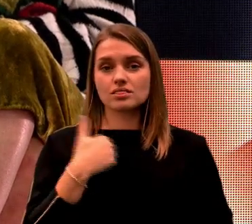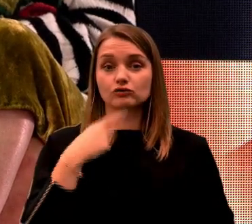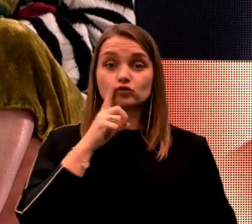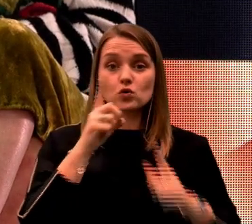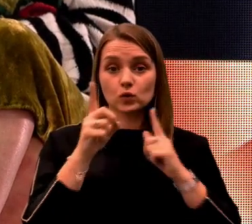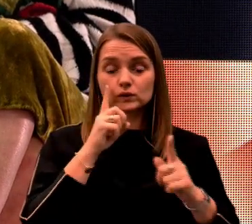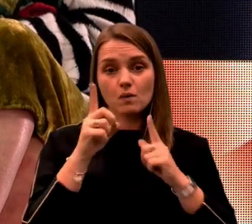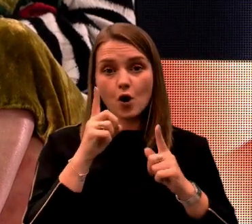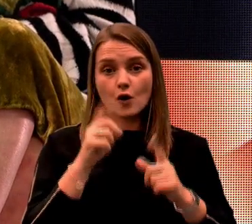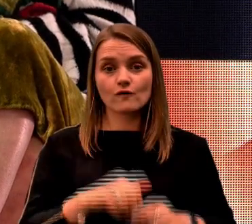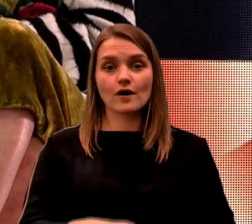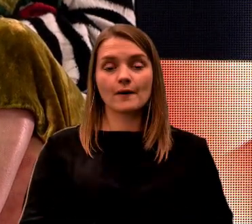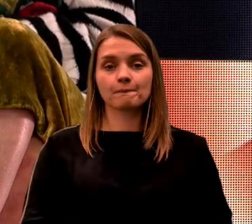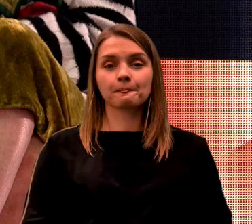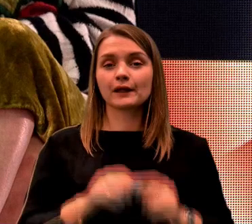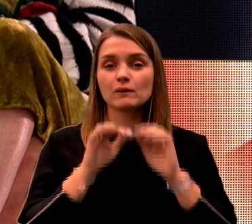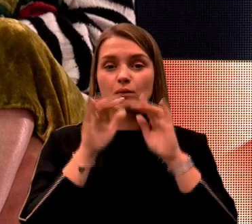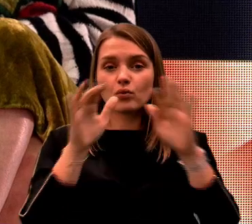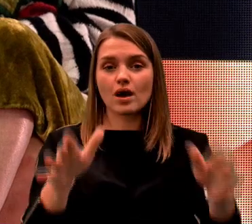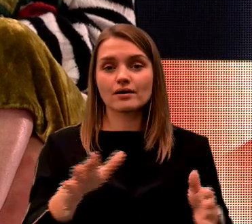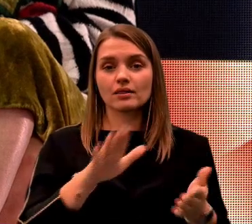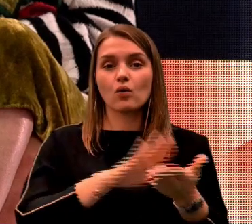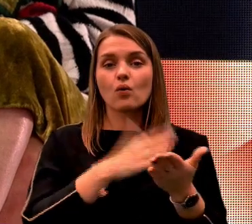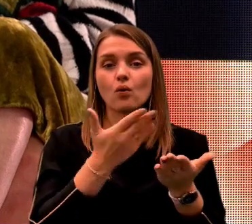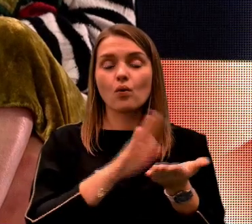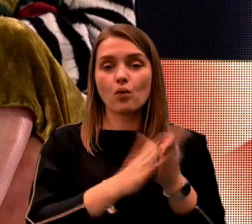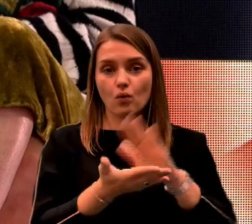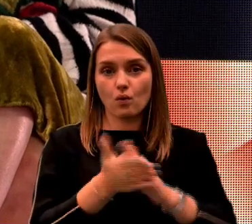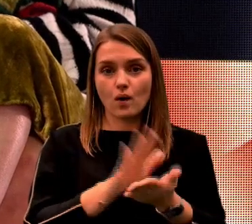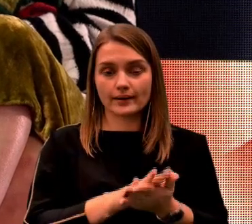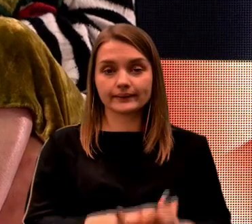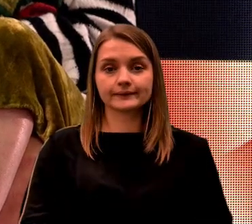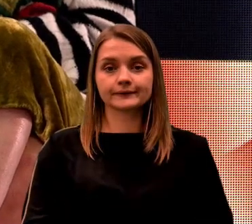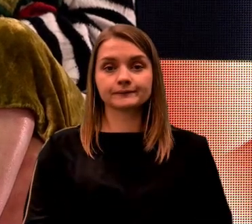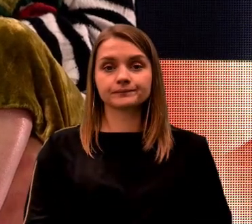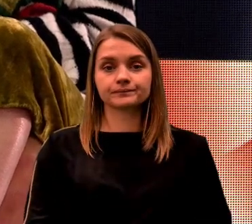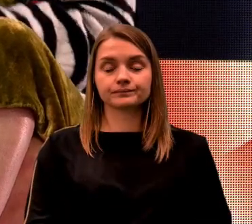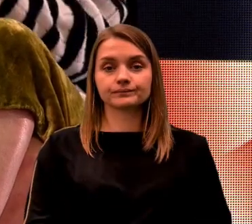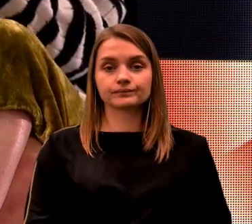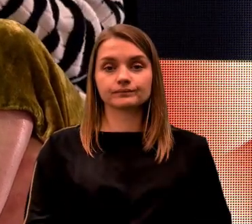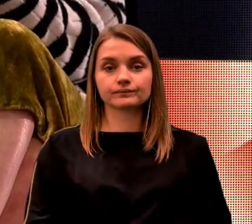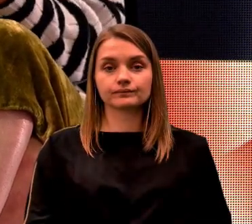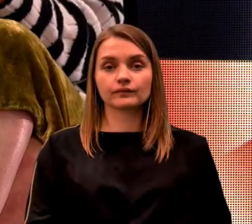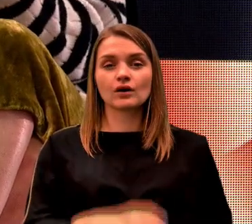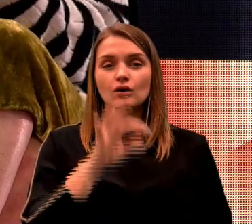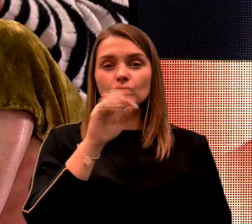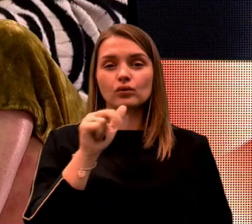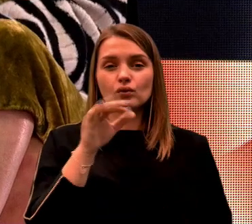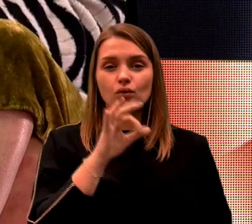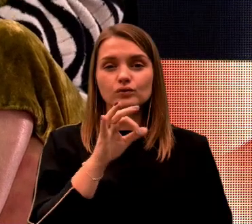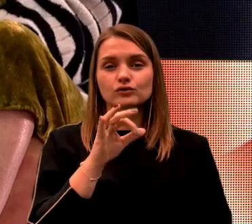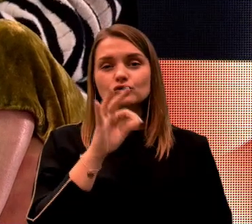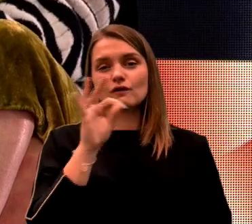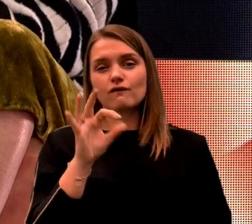taki bipolarny układ, jest firma folwarczna, na przeciwnym biegunie jest ta turkusowa, to jest